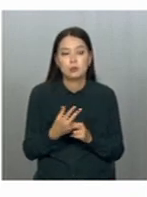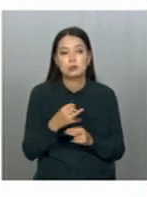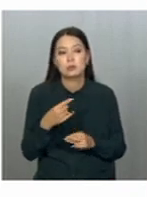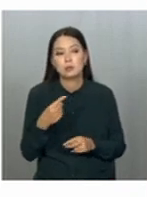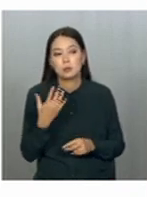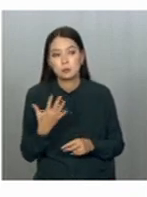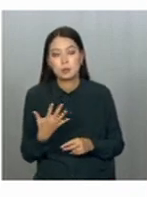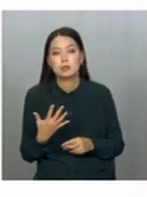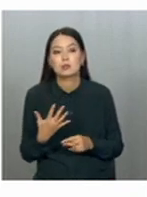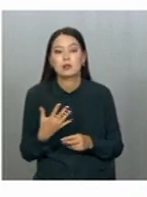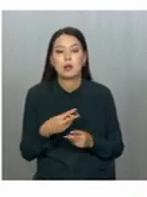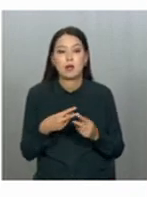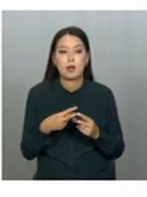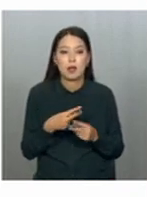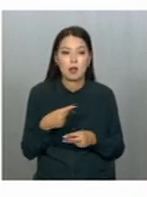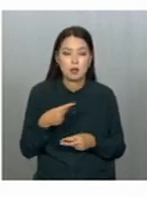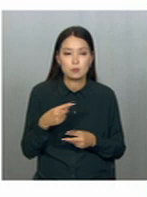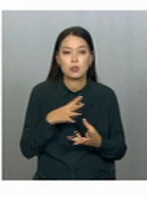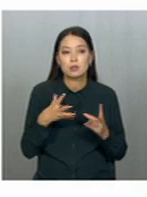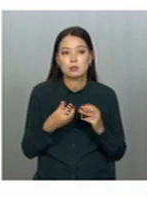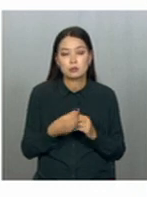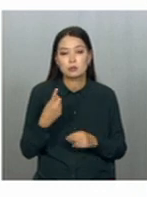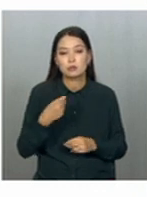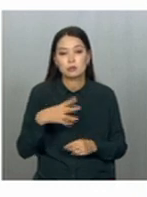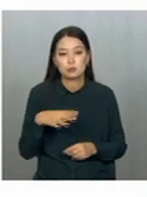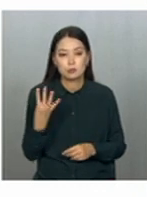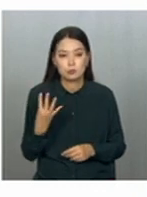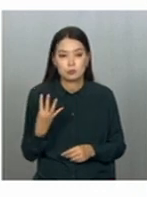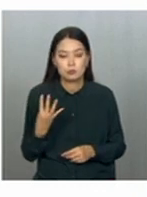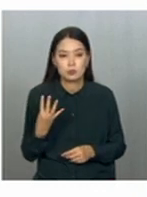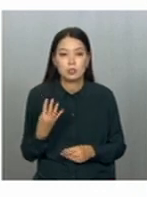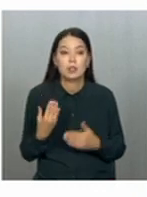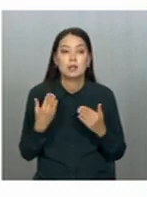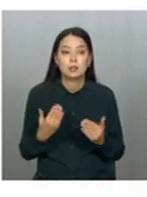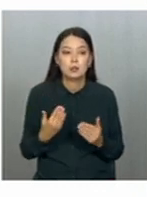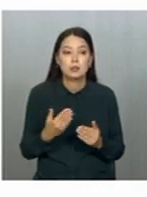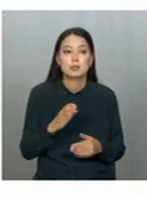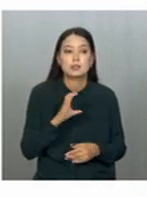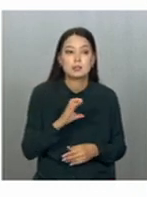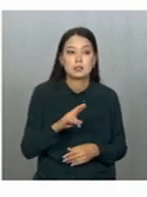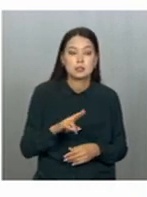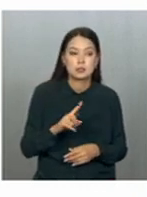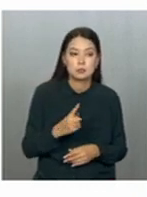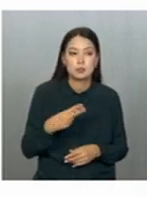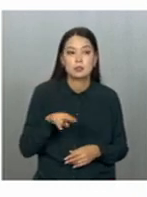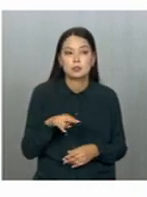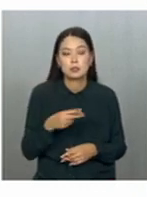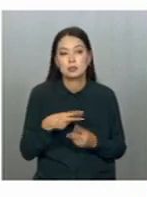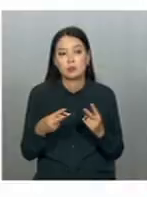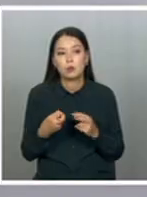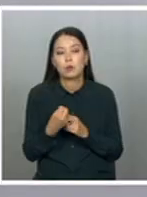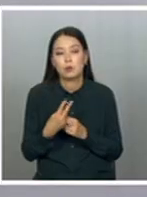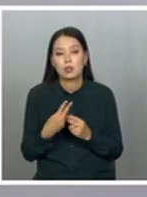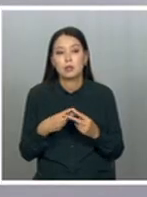5-тің квадраттарының айырмасына тең, яғни 144. Демек, С1-ді 12-ге тең.